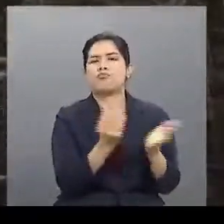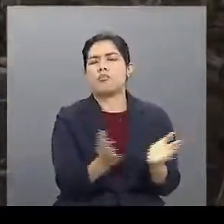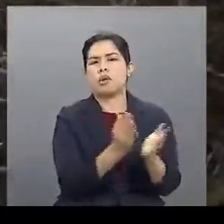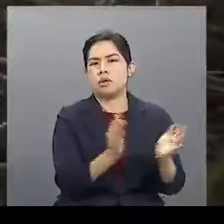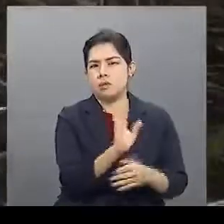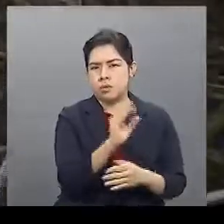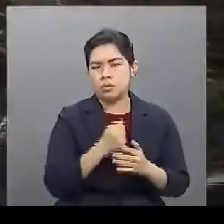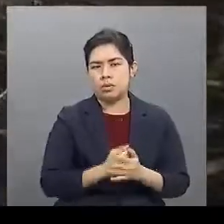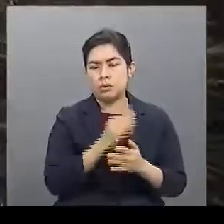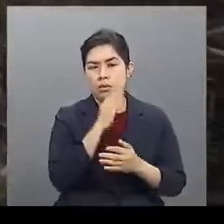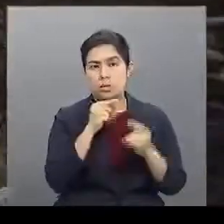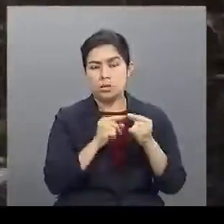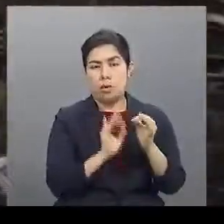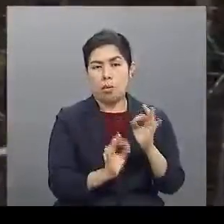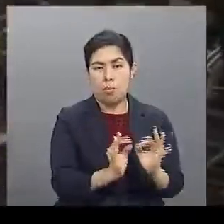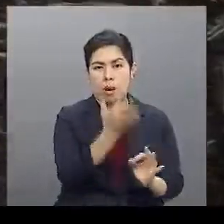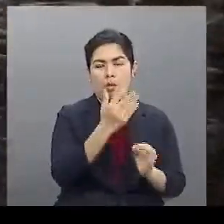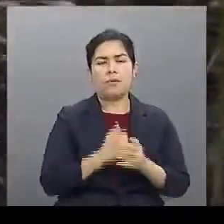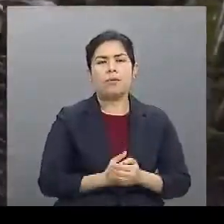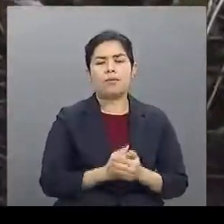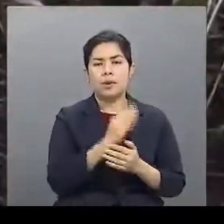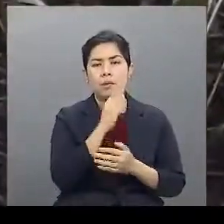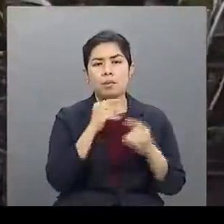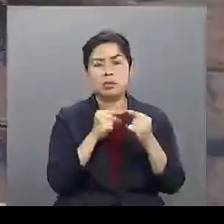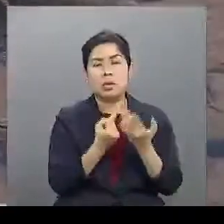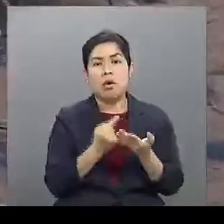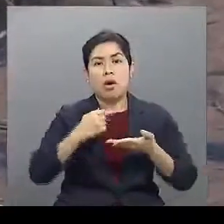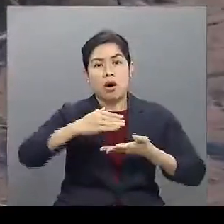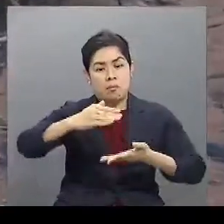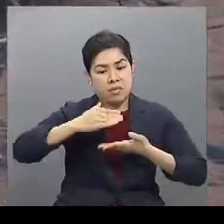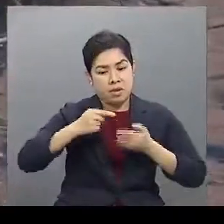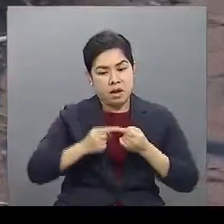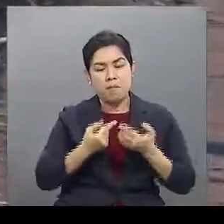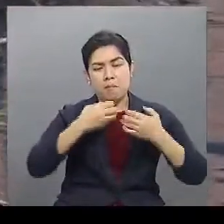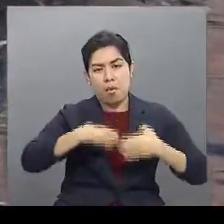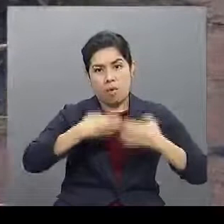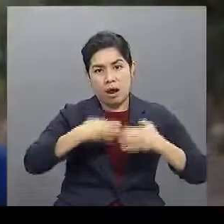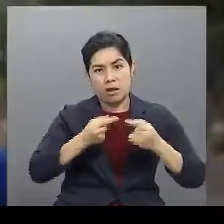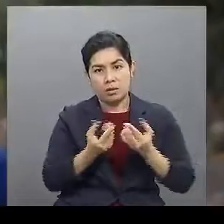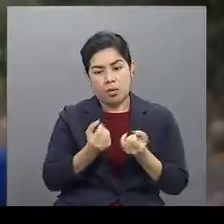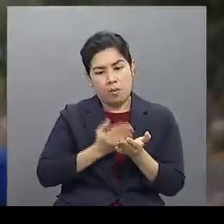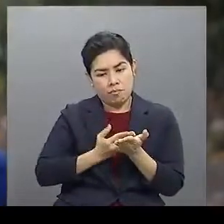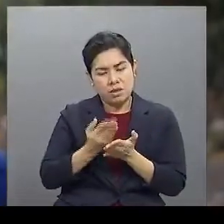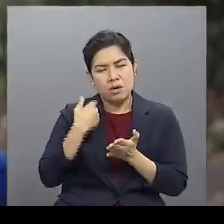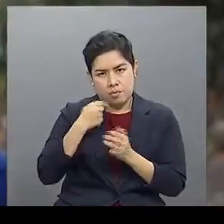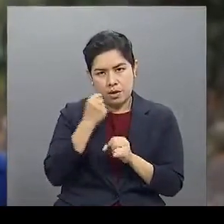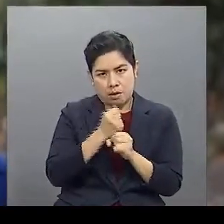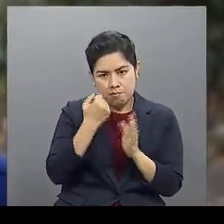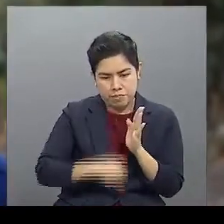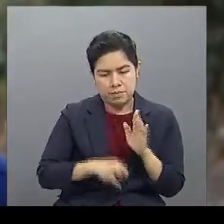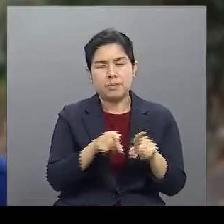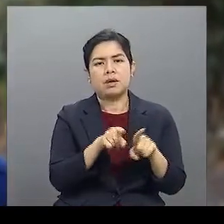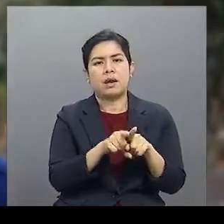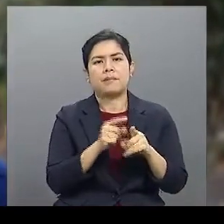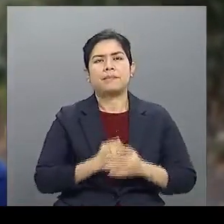อยเพราะเชื่อว่าหากไม่มีแหล่งรับซื้อเกษตรกรจะปรับเปลี่ยนพฤติกรรม ถ้าจะให้ลดโดยขบวน